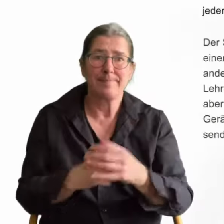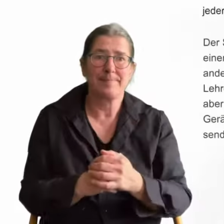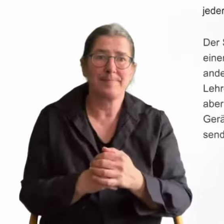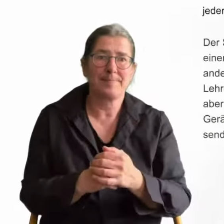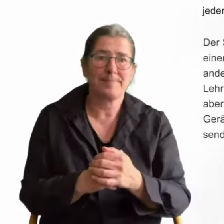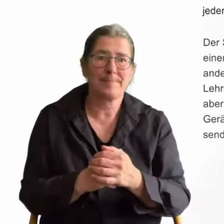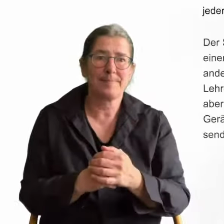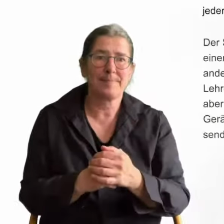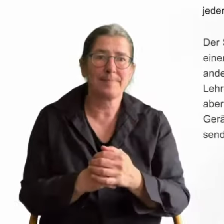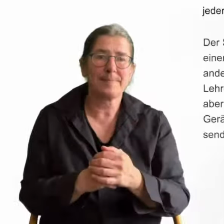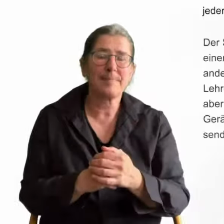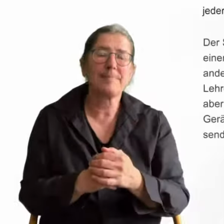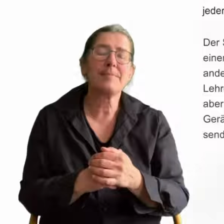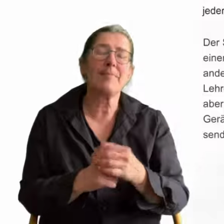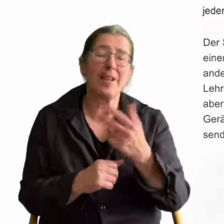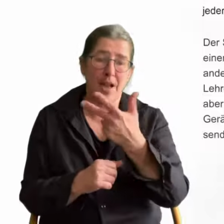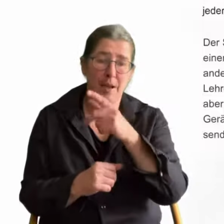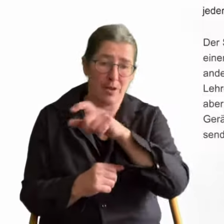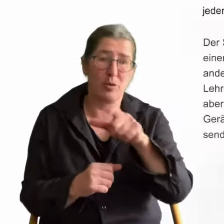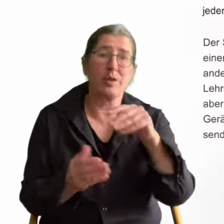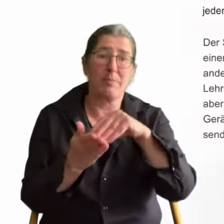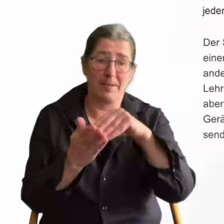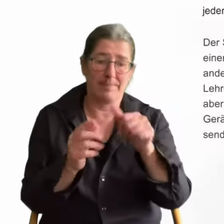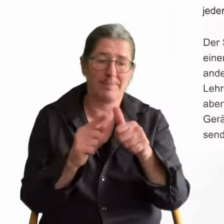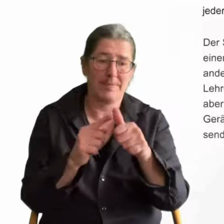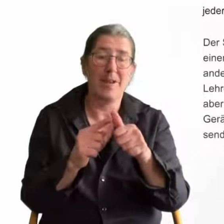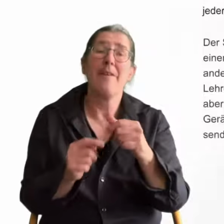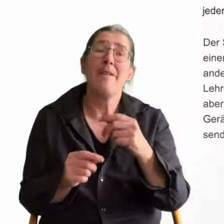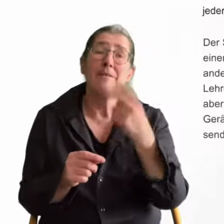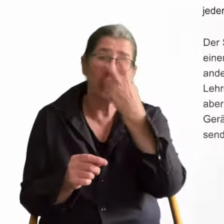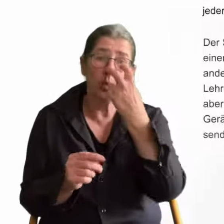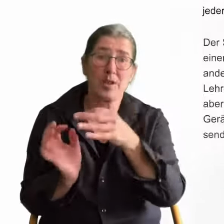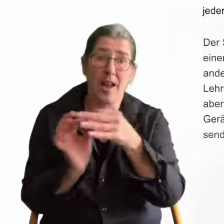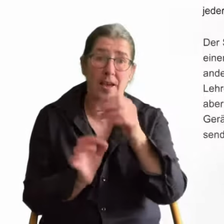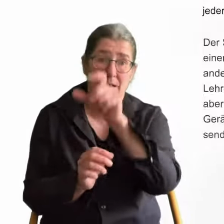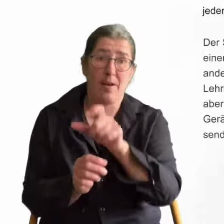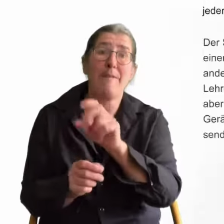an dem experiment neben drei personen teil der versuchsleiter